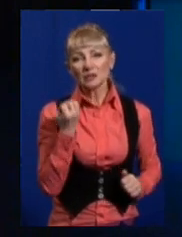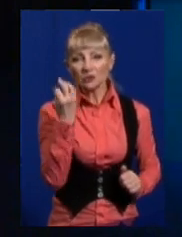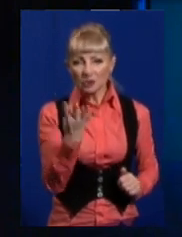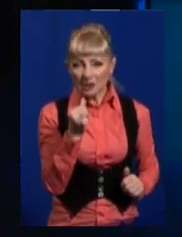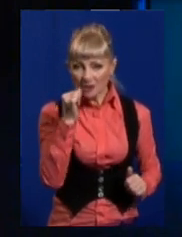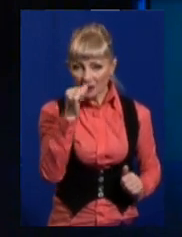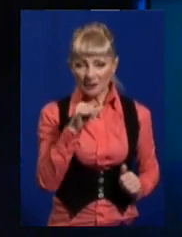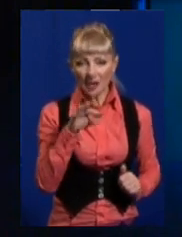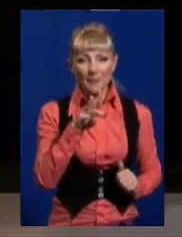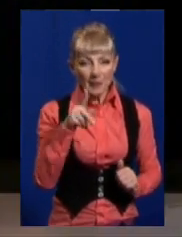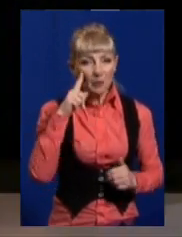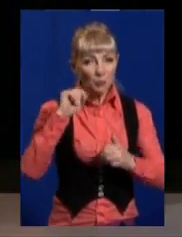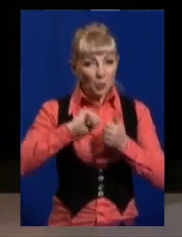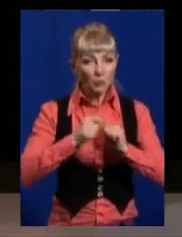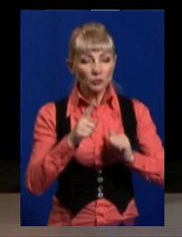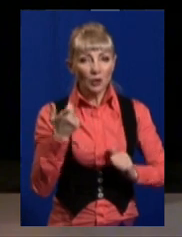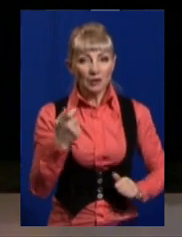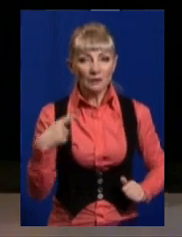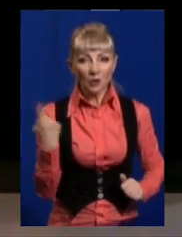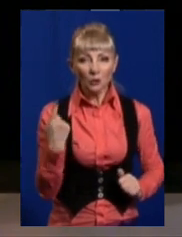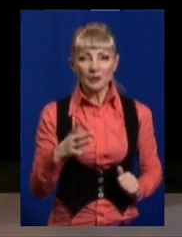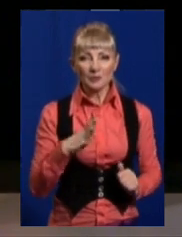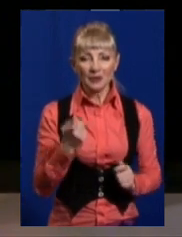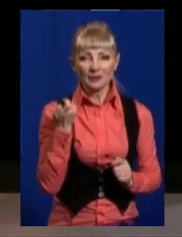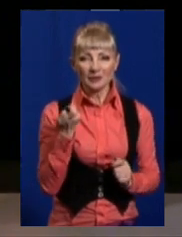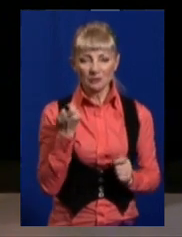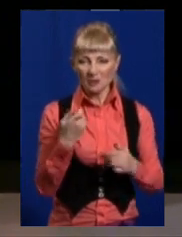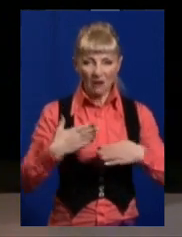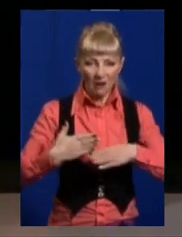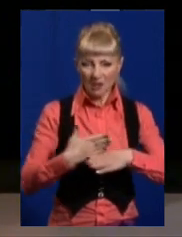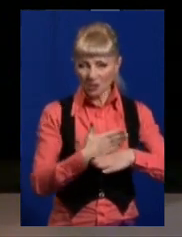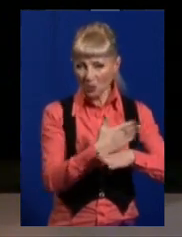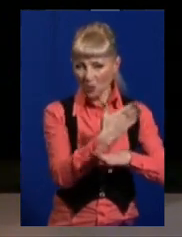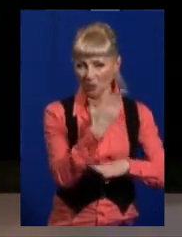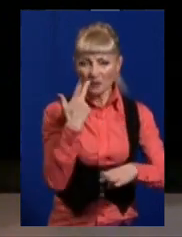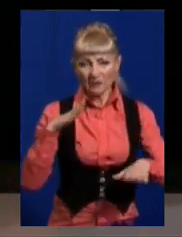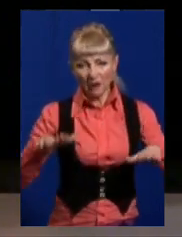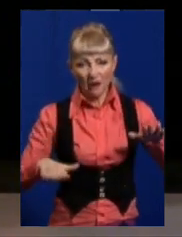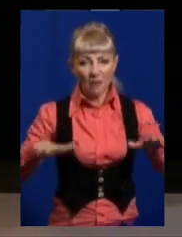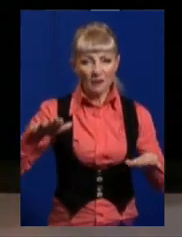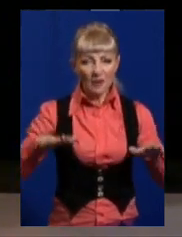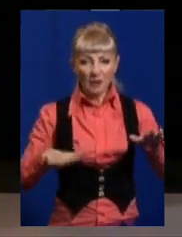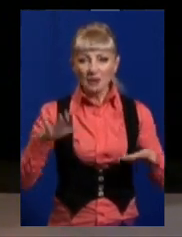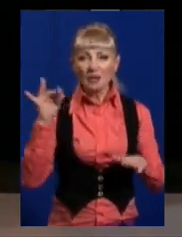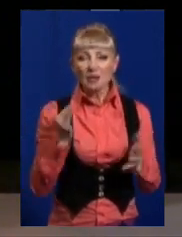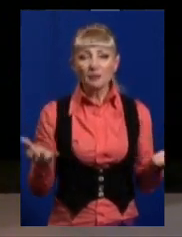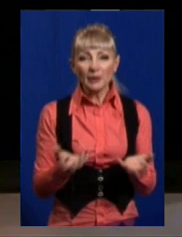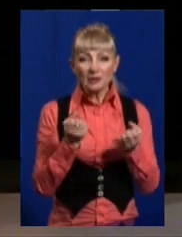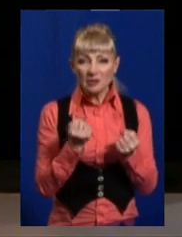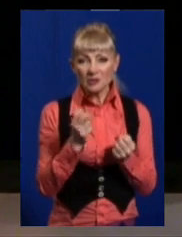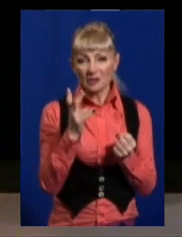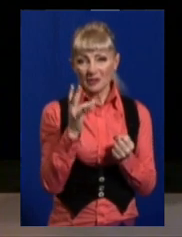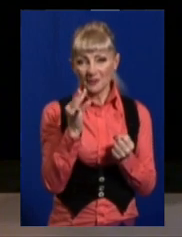ми пам'ятаємо, що Харківська область, вона була трошечки розколота, вона завжди коливалася. змінювалася, і підтримка жодної з сил,